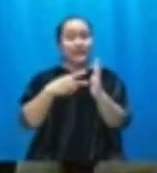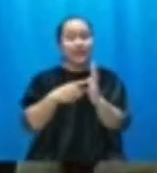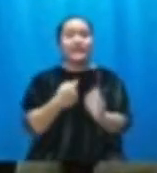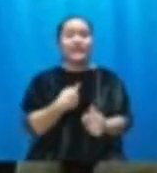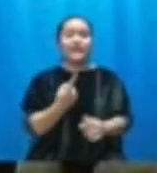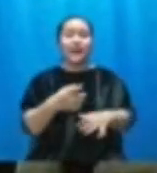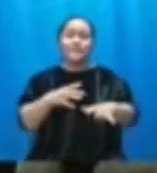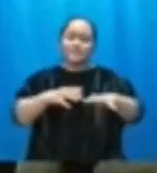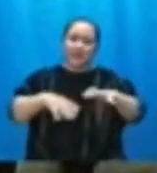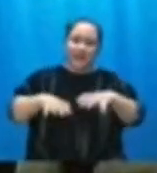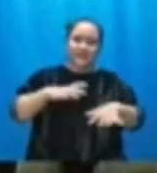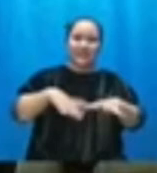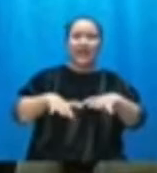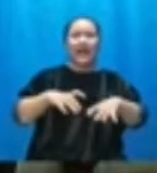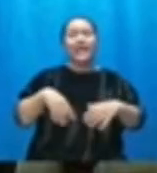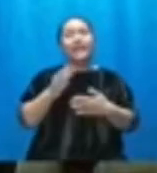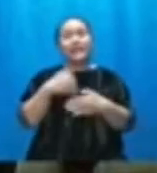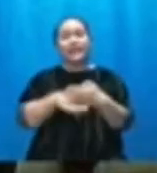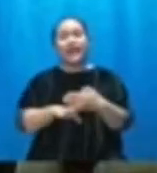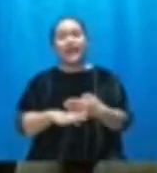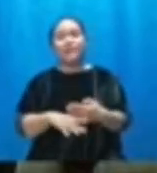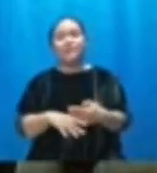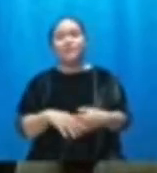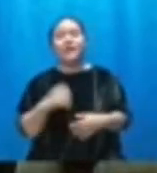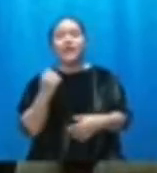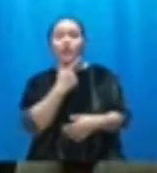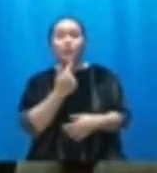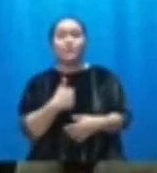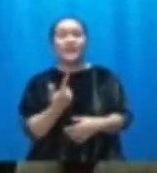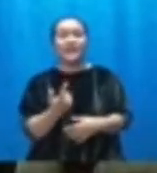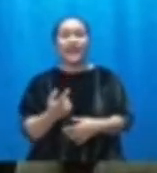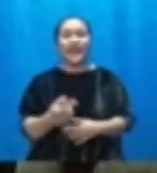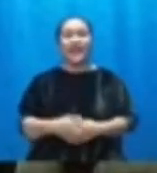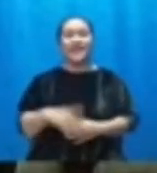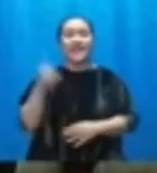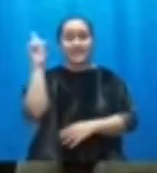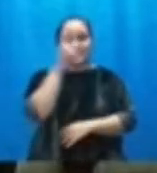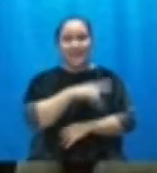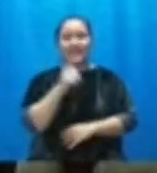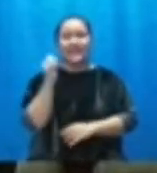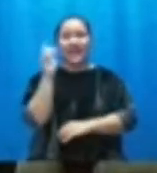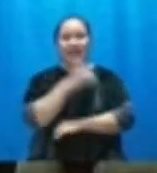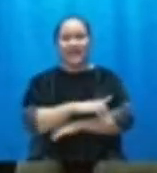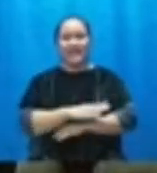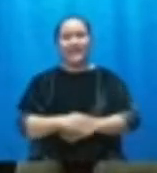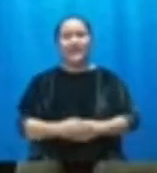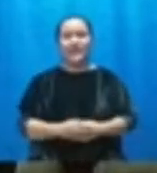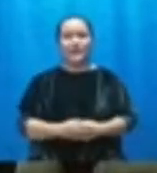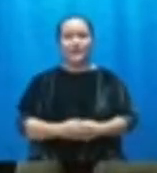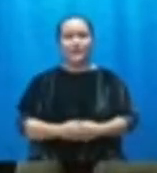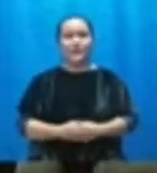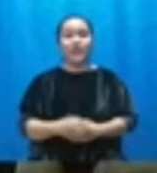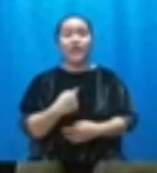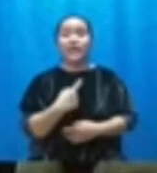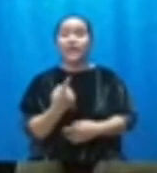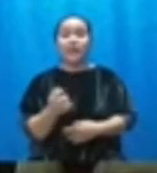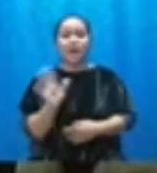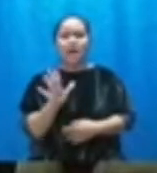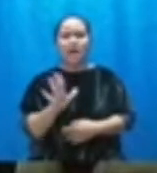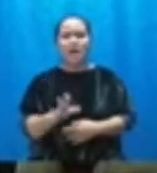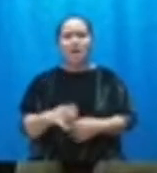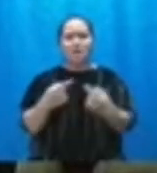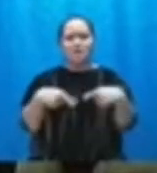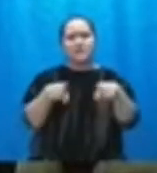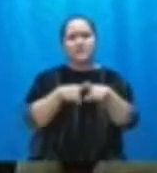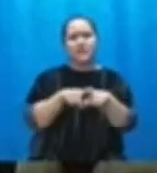melaksanakannya dalam perbuatan kita sehari-hari kita tidak menjadi bisu dan tuli tapi kita menjadi